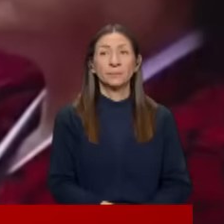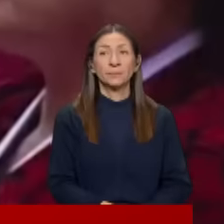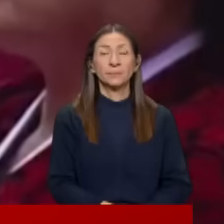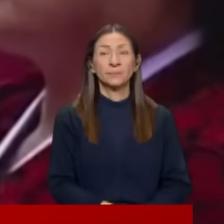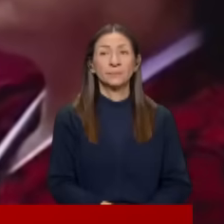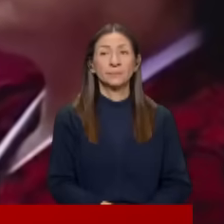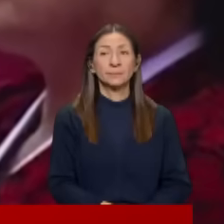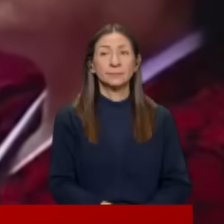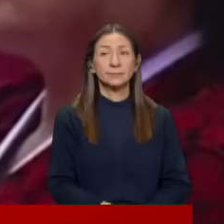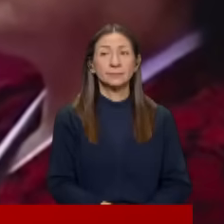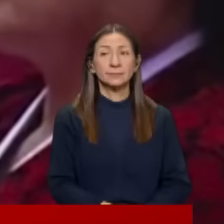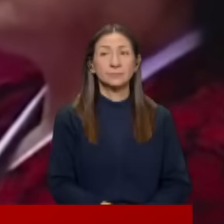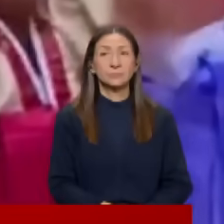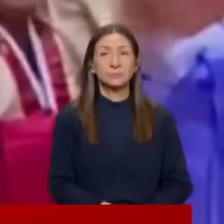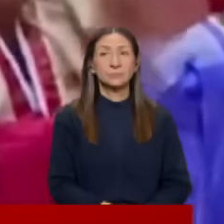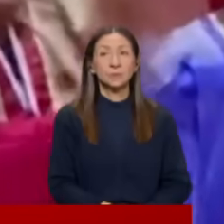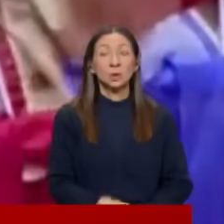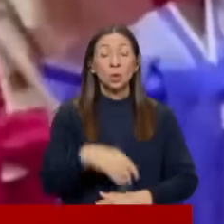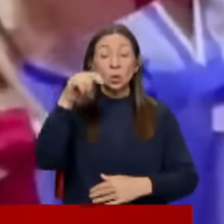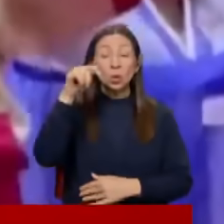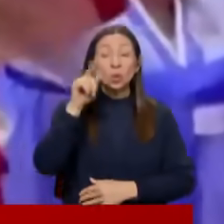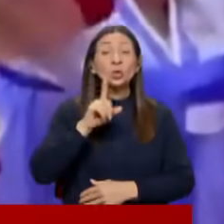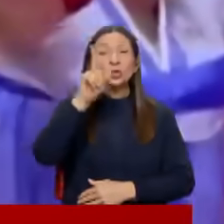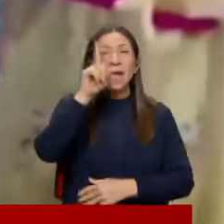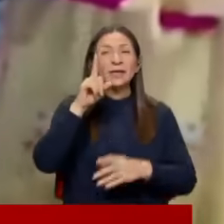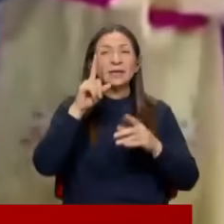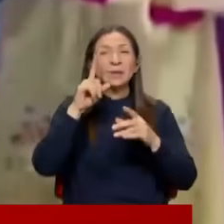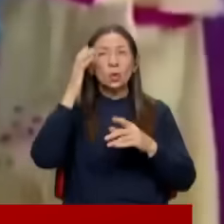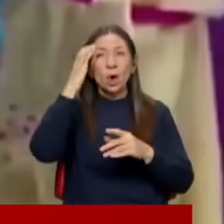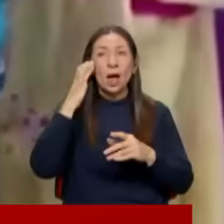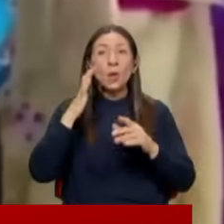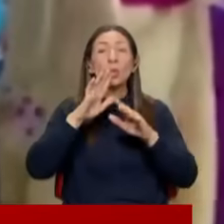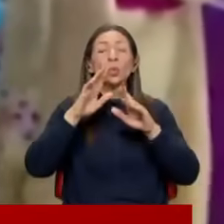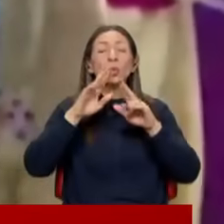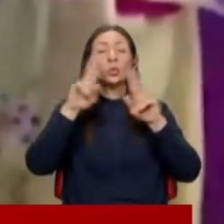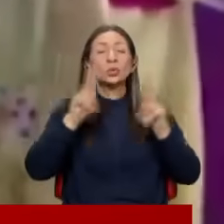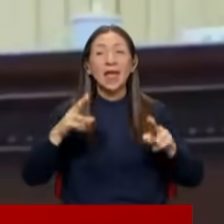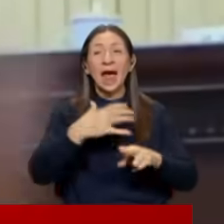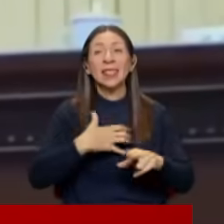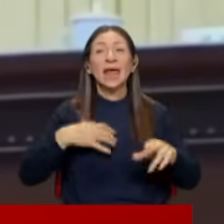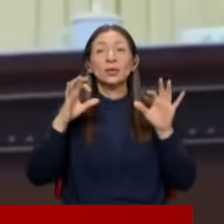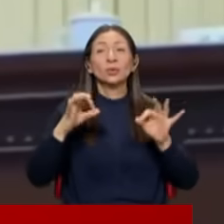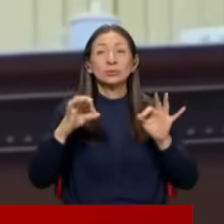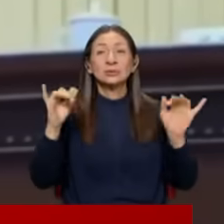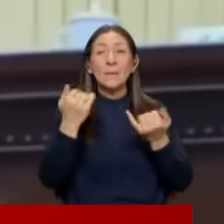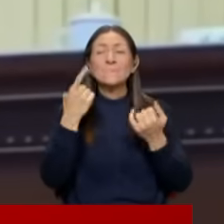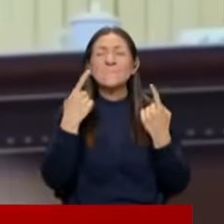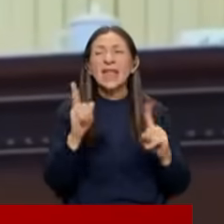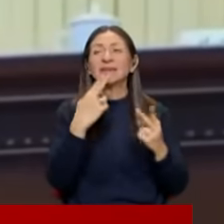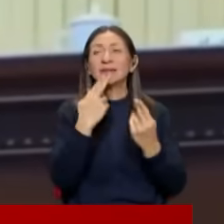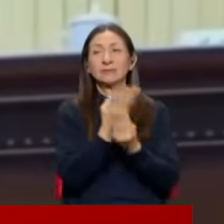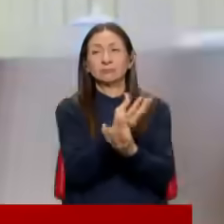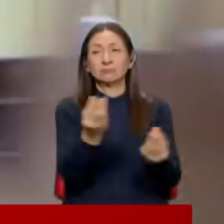Kim Jong-un donge marsımıl miyongsimago. Kuzey Kore lideri Kim Jong-un Ulusal Anneler Günü etkinliğinde binlerce kadınla bir araya